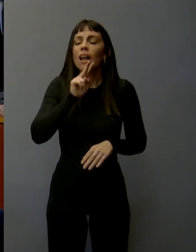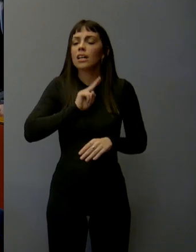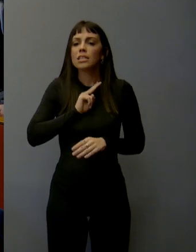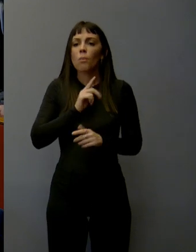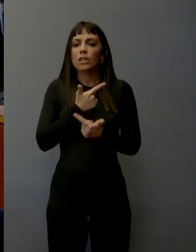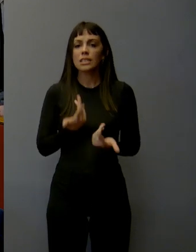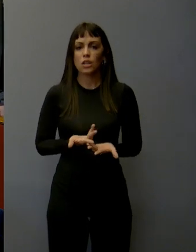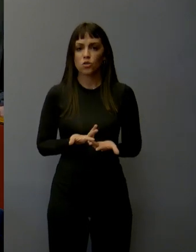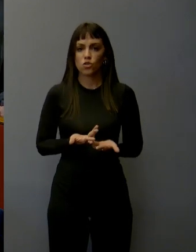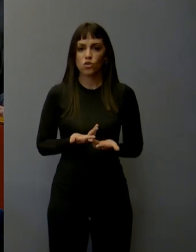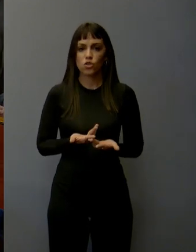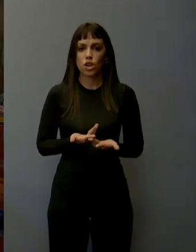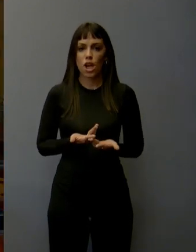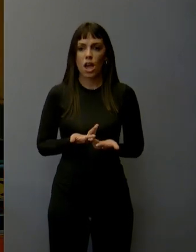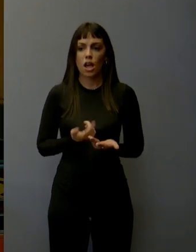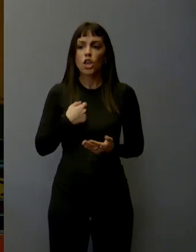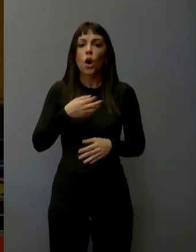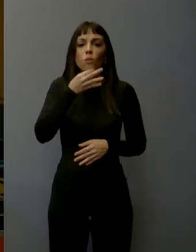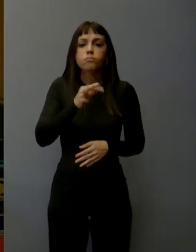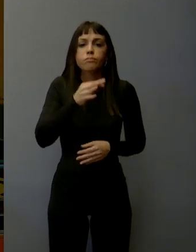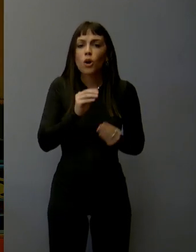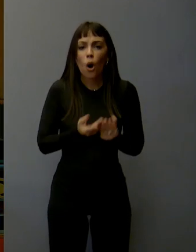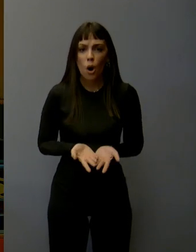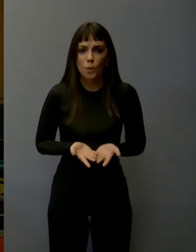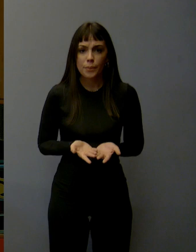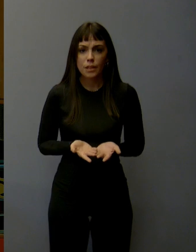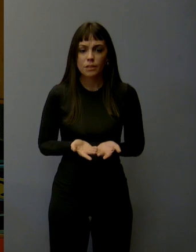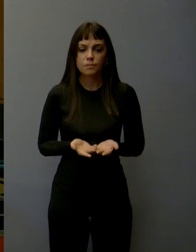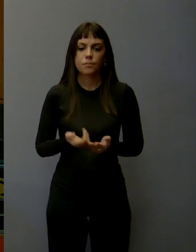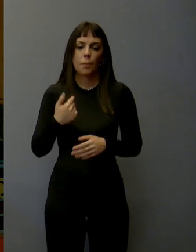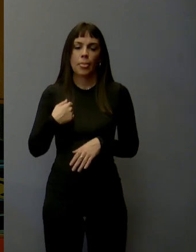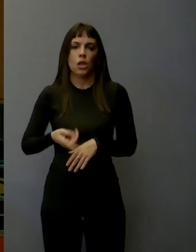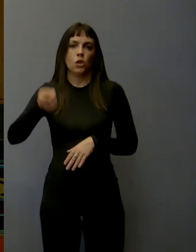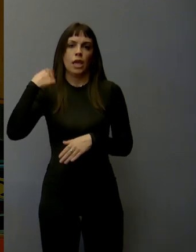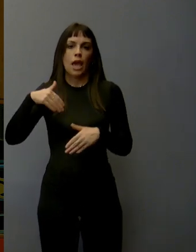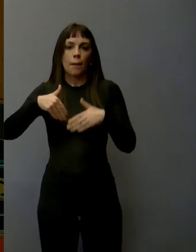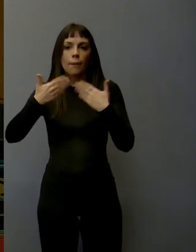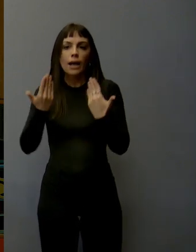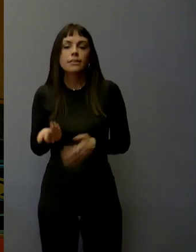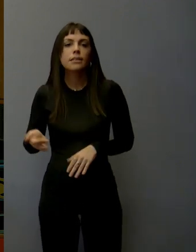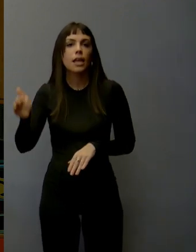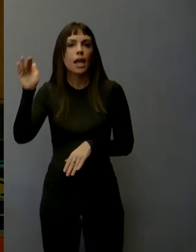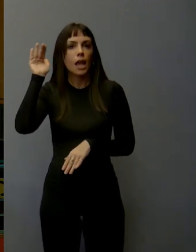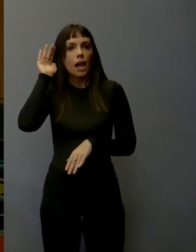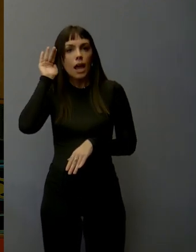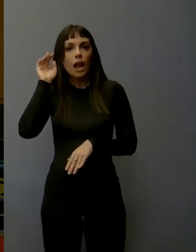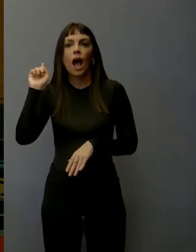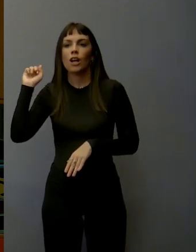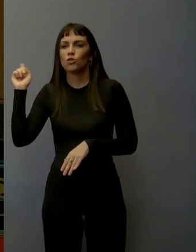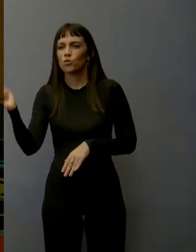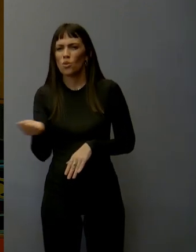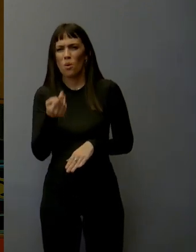la votazione precedente guardi io allora io sono sono qui ad ascoltare come da ieri mattina ascolto praticamente tutti i